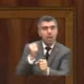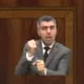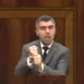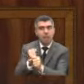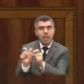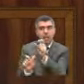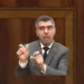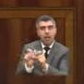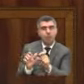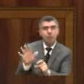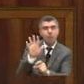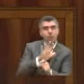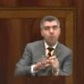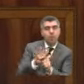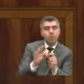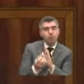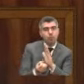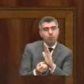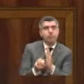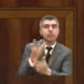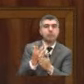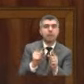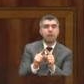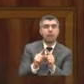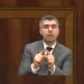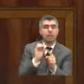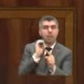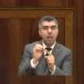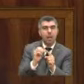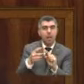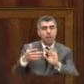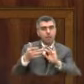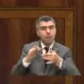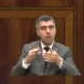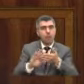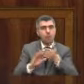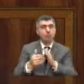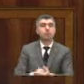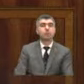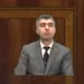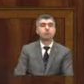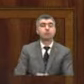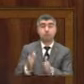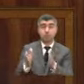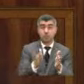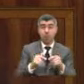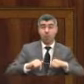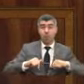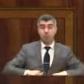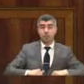مختلف القطاعات بالمراهنة على التحول الرقمي لتعزيز الابتكار وتشجيع البحث العلمي. السيد الوزير، هل حقق هذا